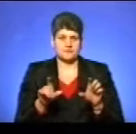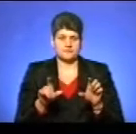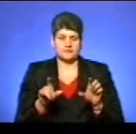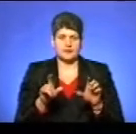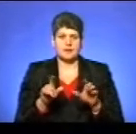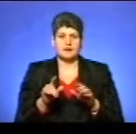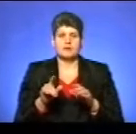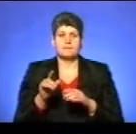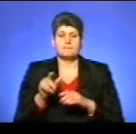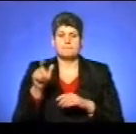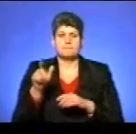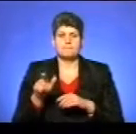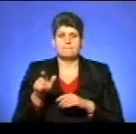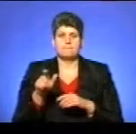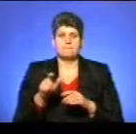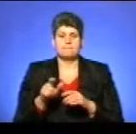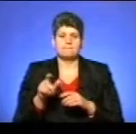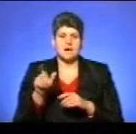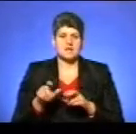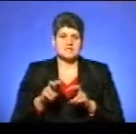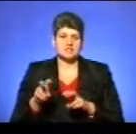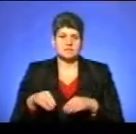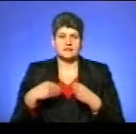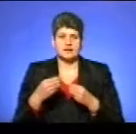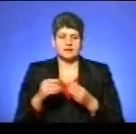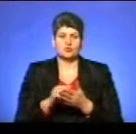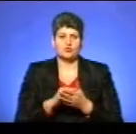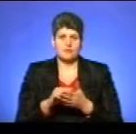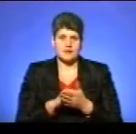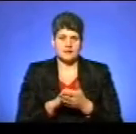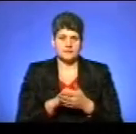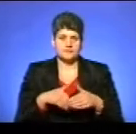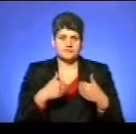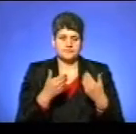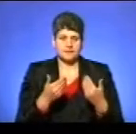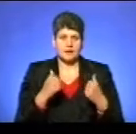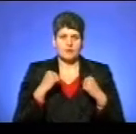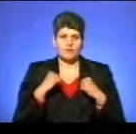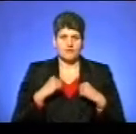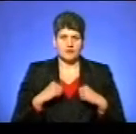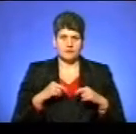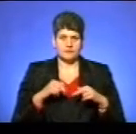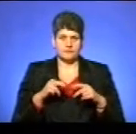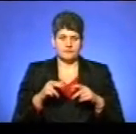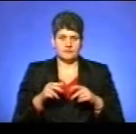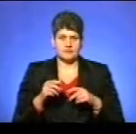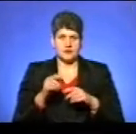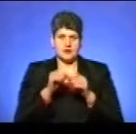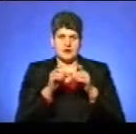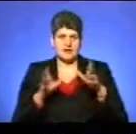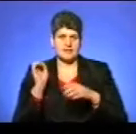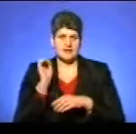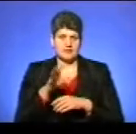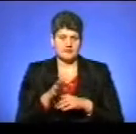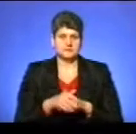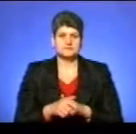передайте документи. Лівою рукою! Повільно! Граната!